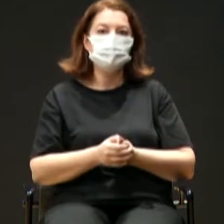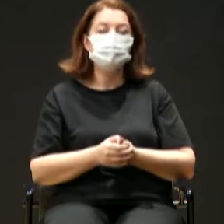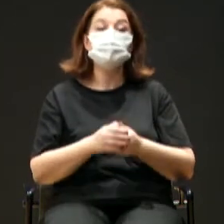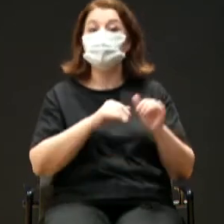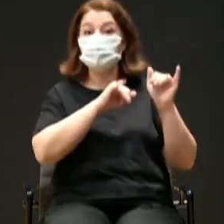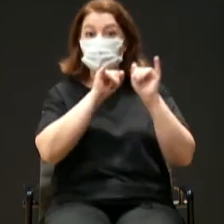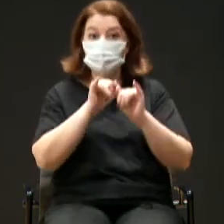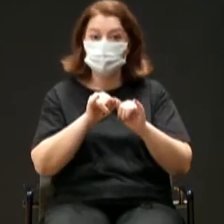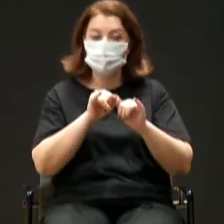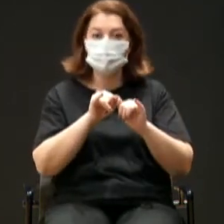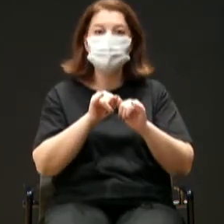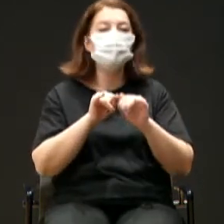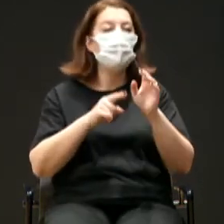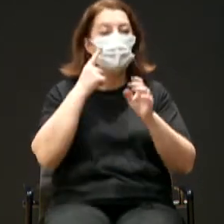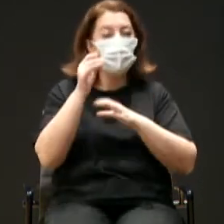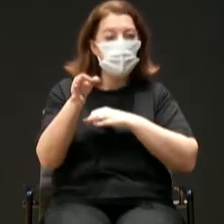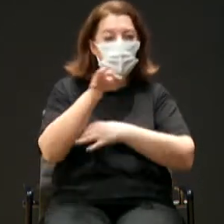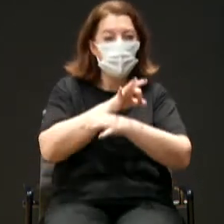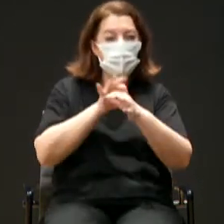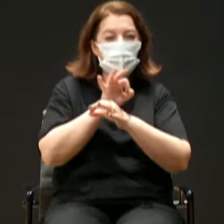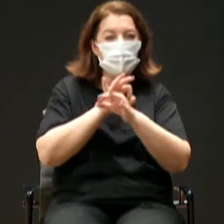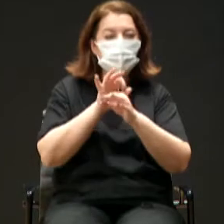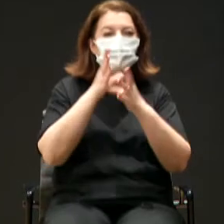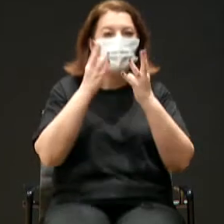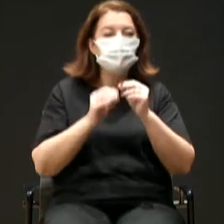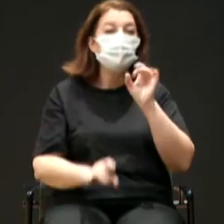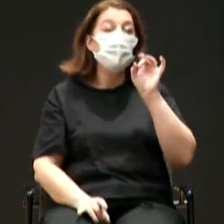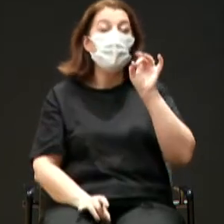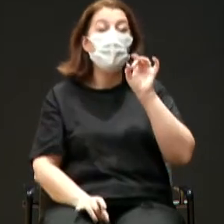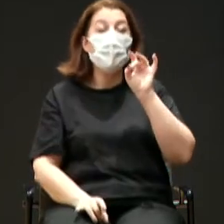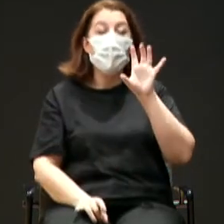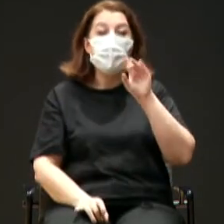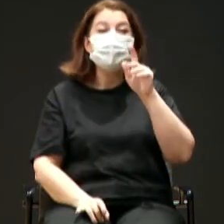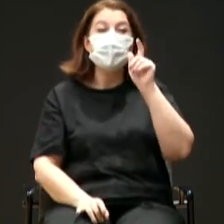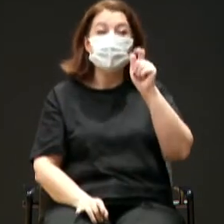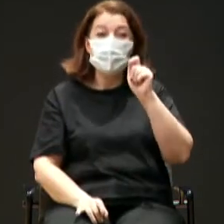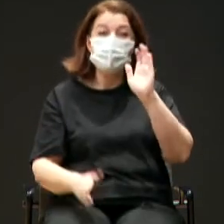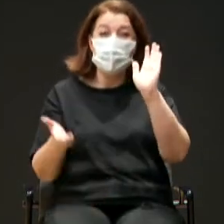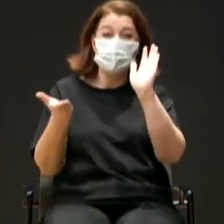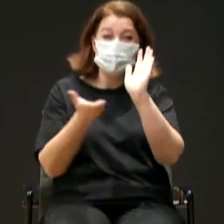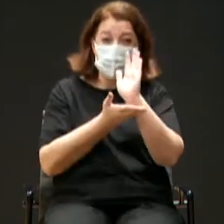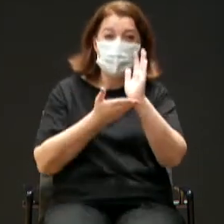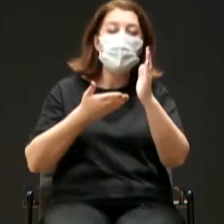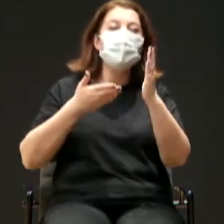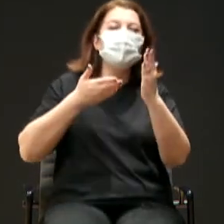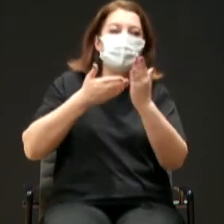Aynı şekilde organize edilmiş 15 Temmuz darbe girişimine